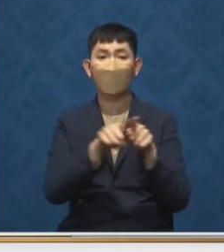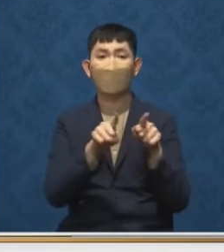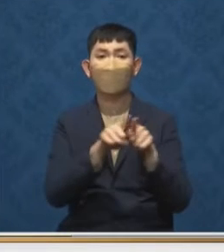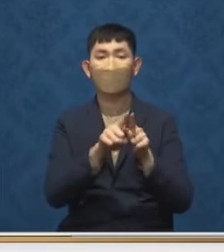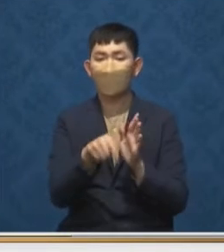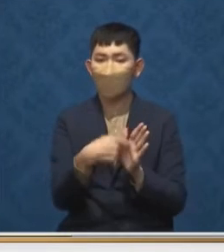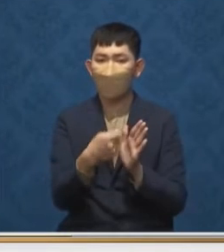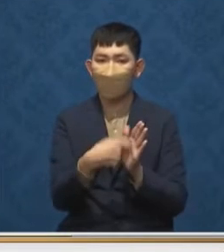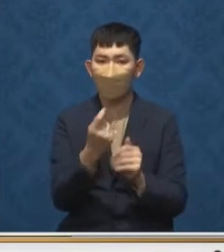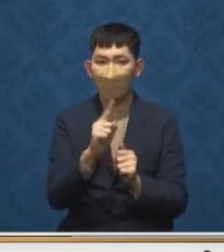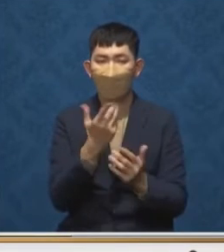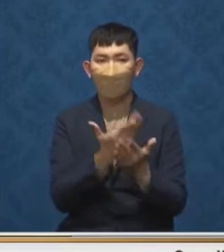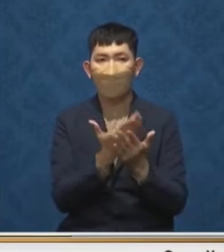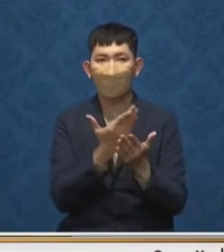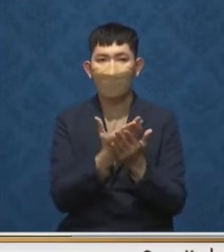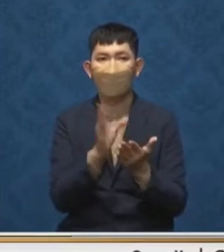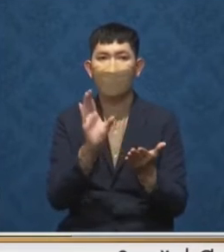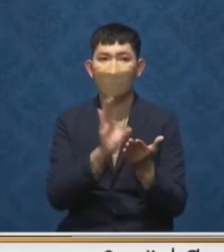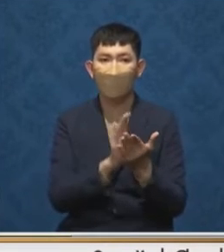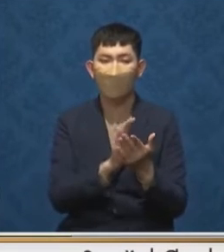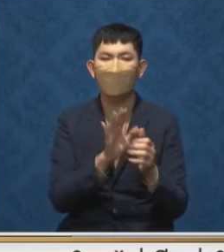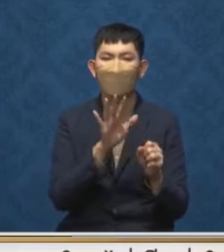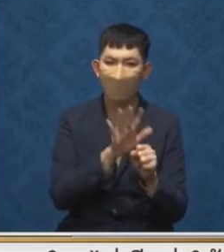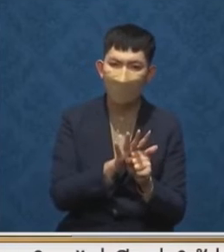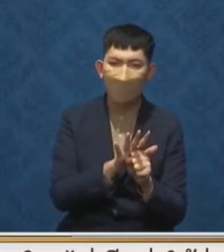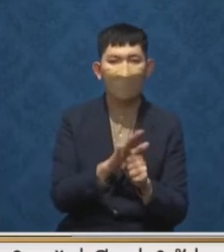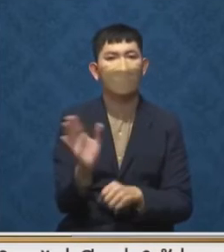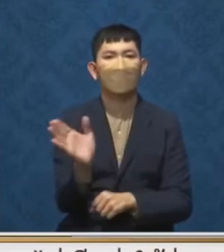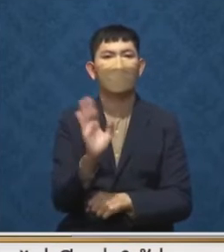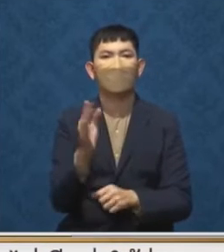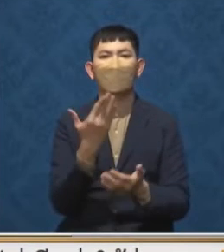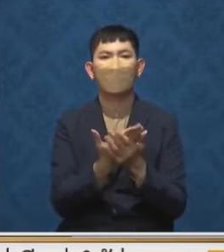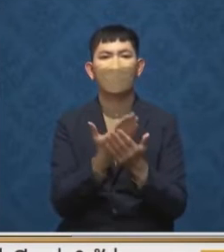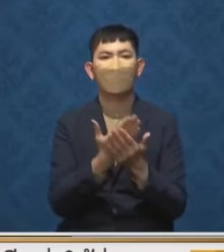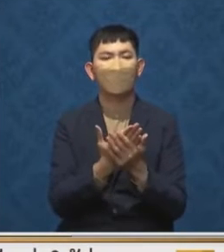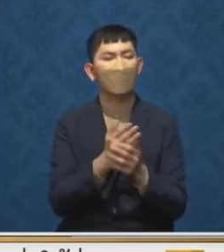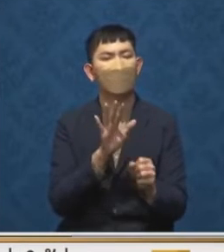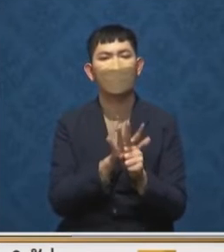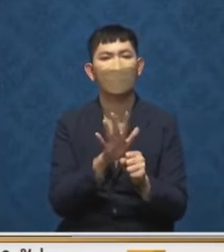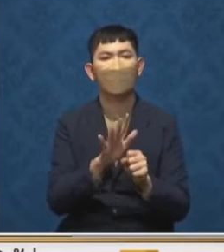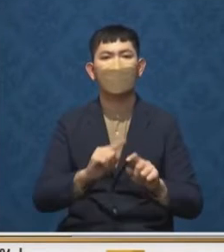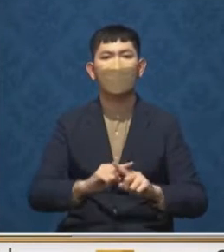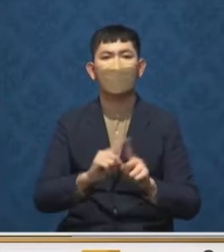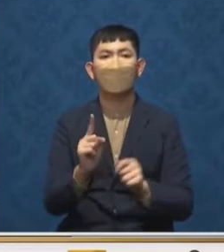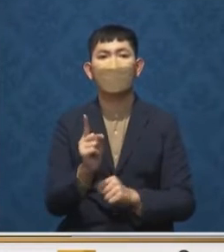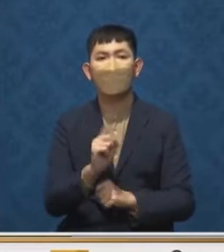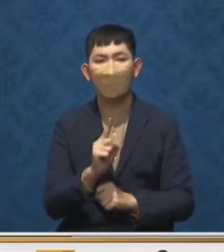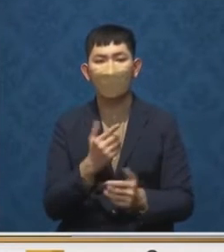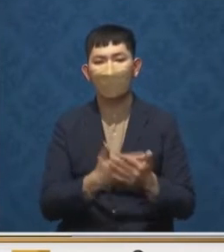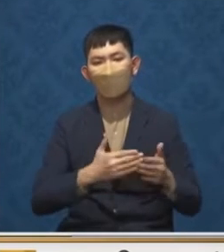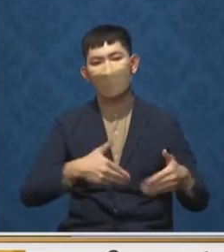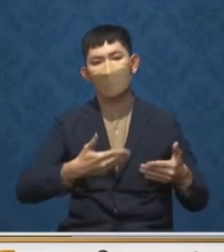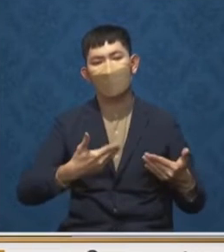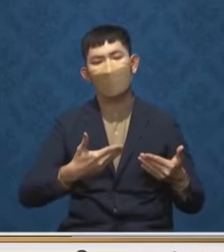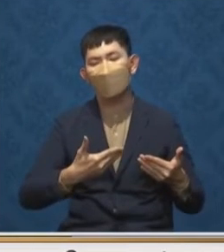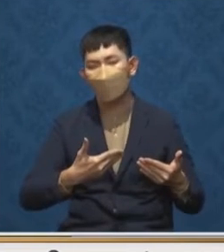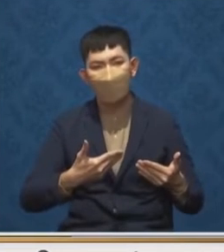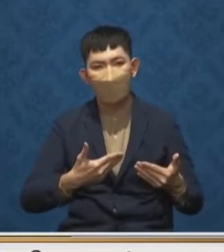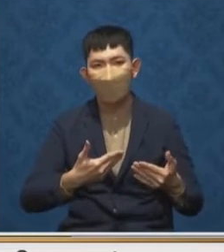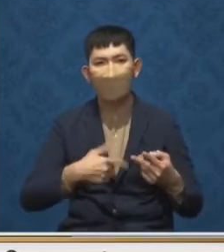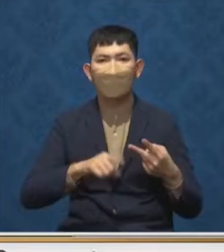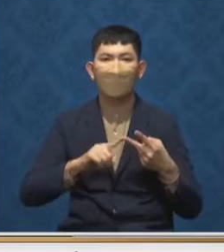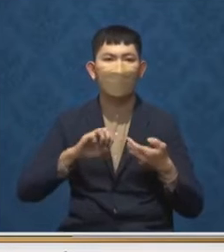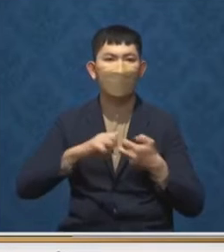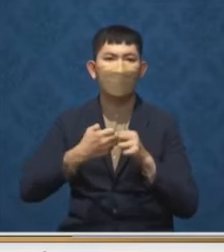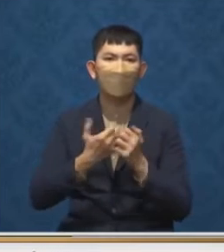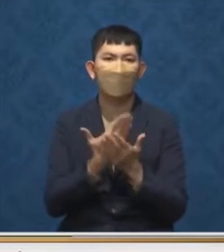ว่าเห็นว่าเงินเนี้ยเหมาะสมหรือเพียงพอจริงๆเนี่ยไม่เพียงพอครับแต่ด้วยข้อจำกัดในเรื่องของรายได้และในเรื่องของปัญห